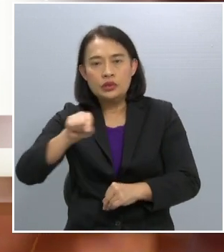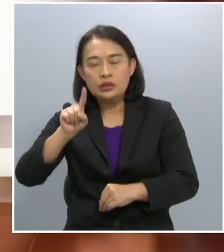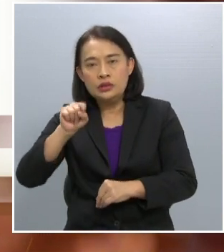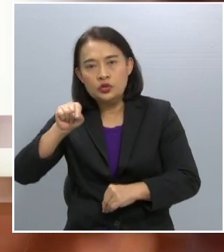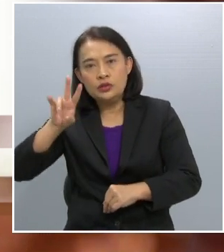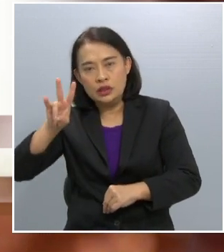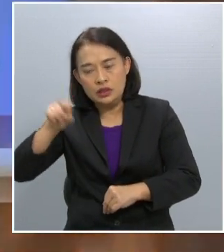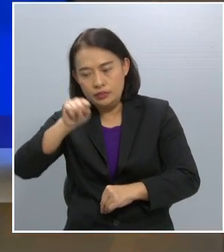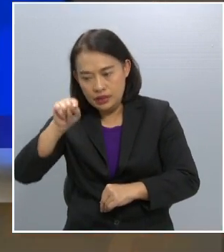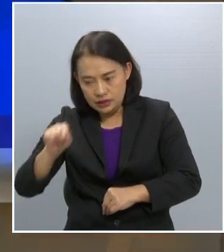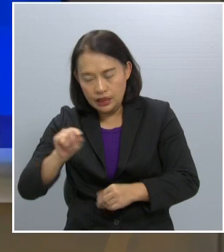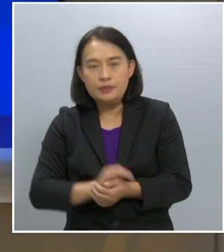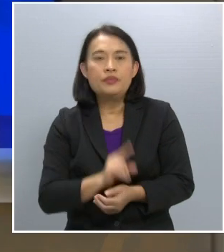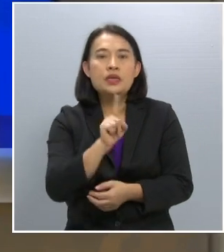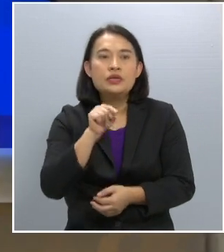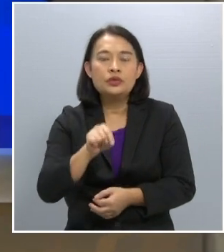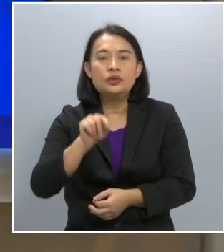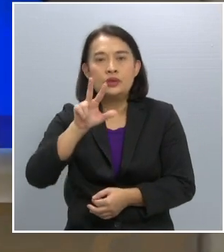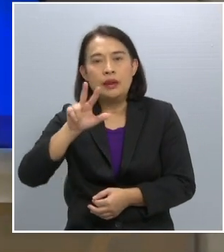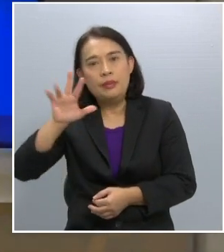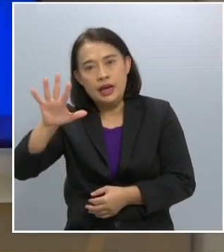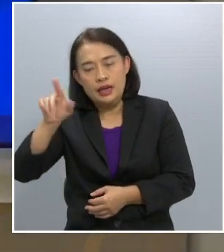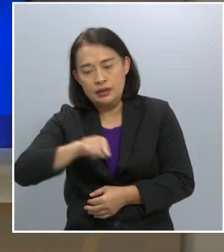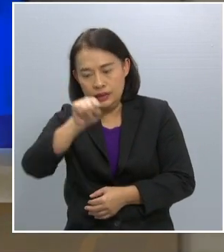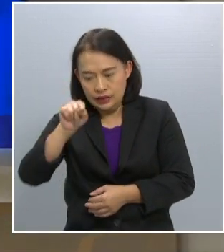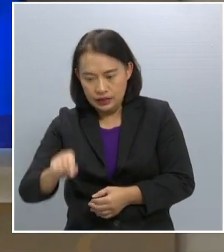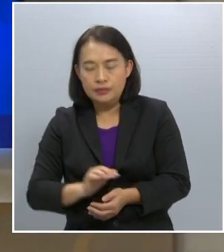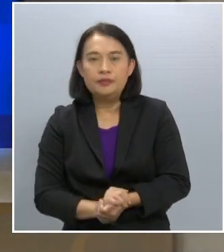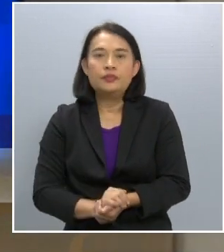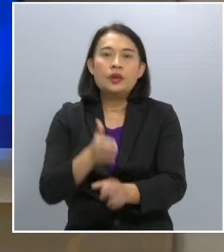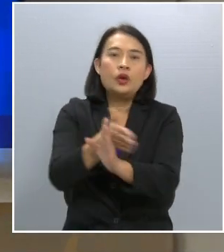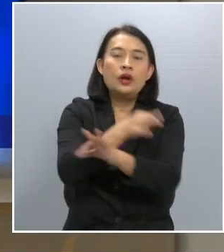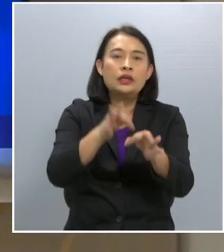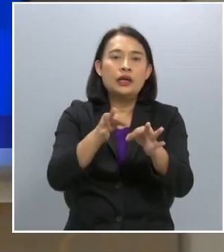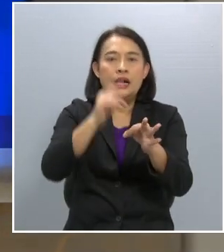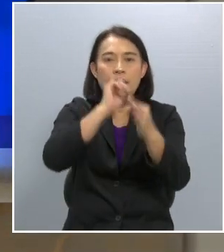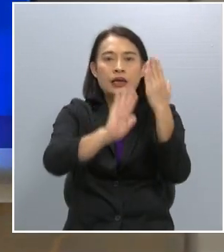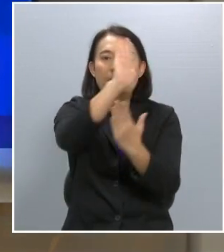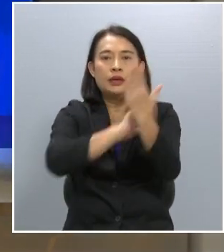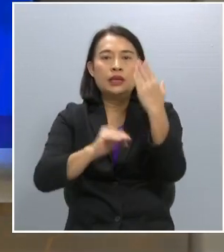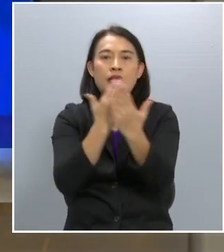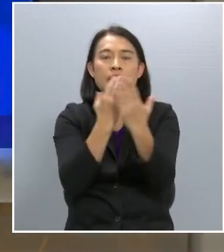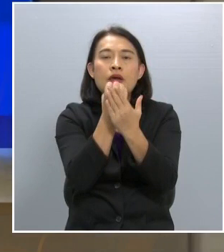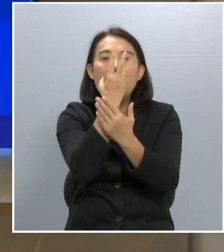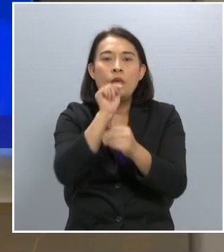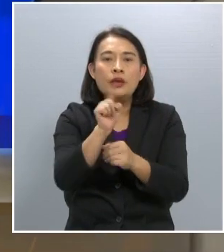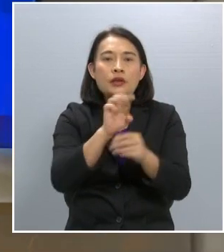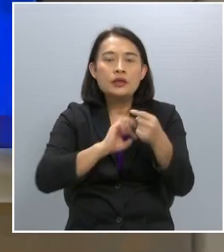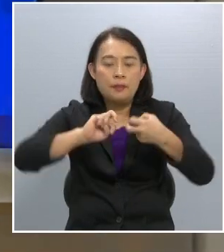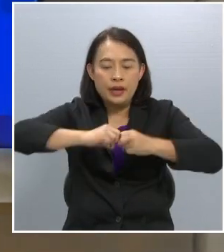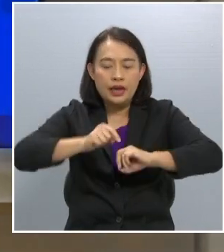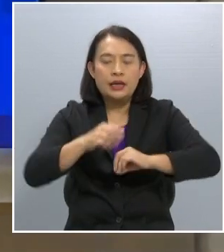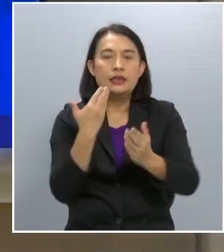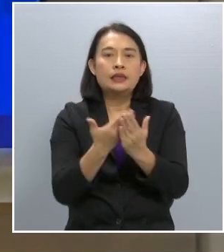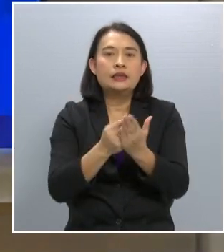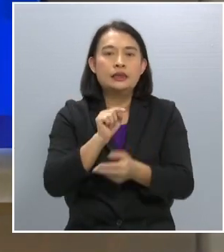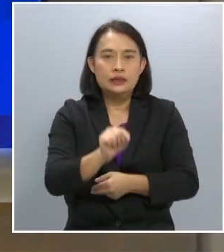1.35จุดสำคัญก็คือก่อนหน้าแบงก์ชาติเนี่ยขเงินดอกเบี้ยเพราะกลัวปัญหาเงินเฟ้อ